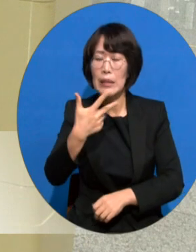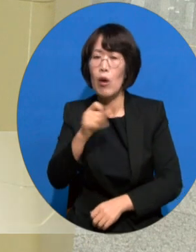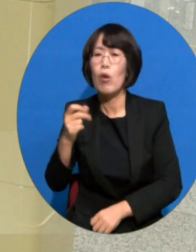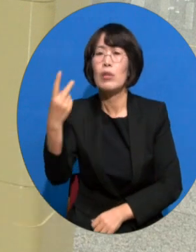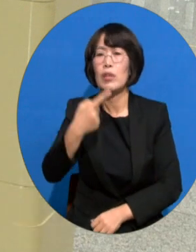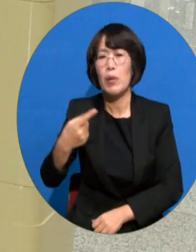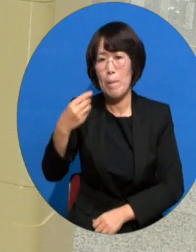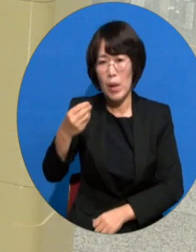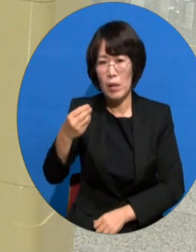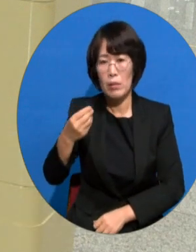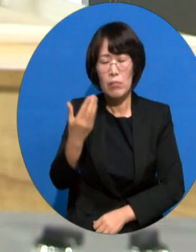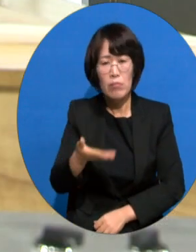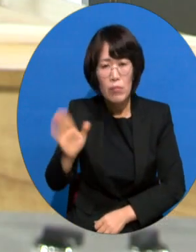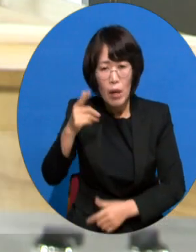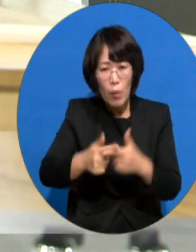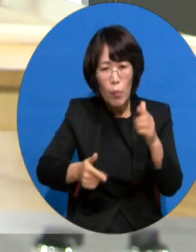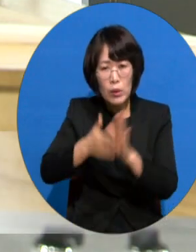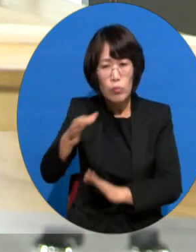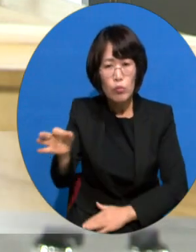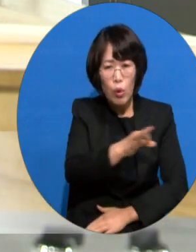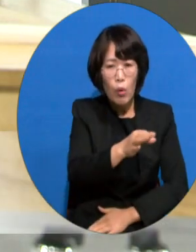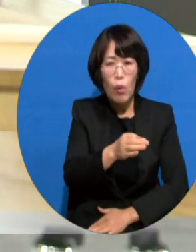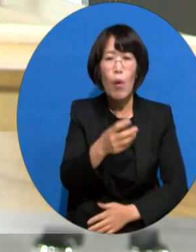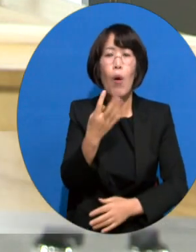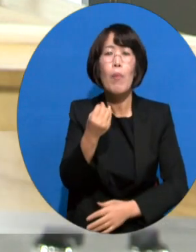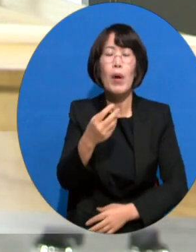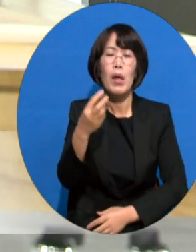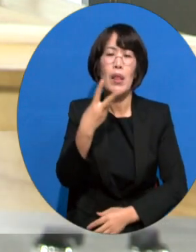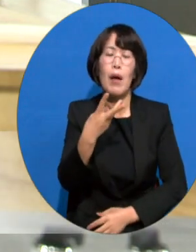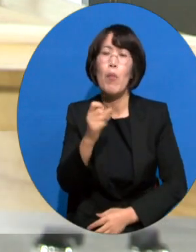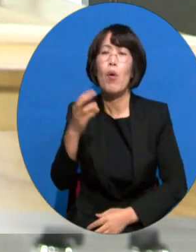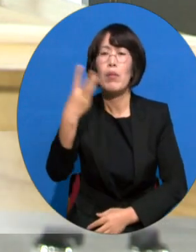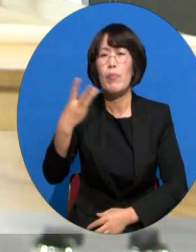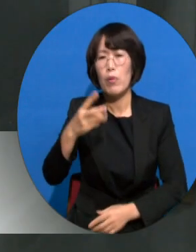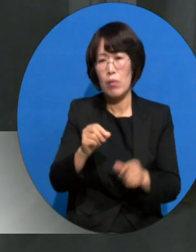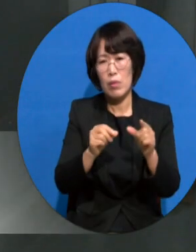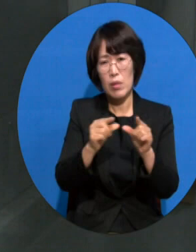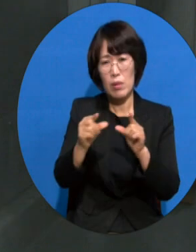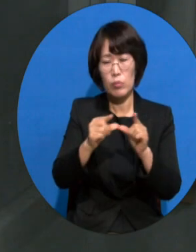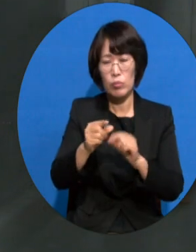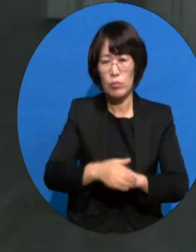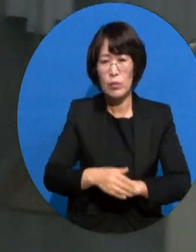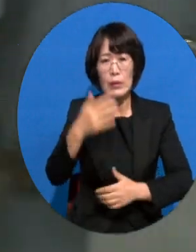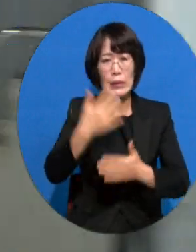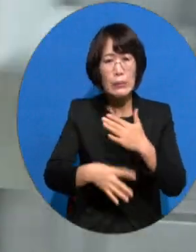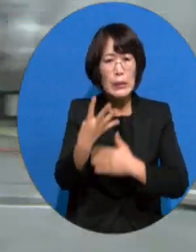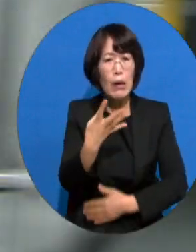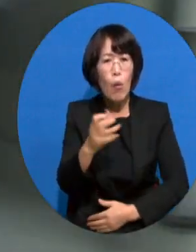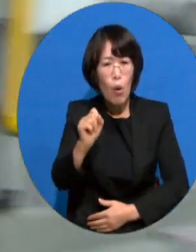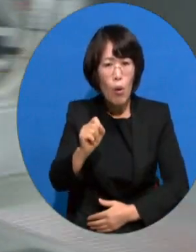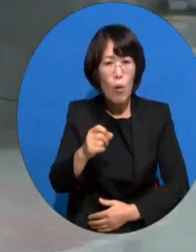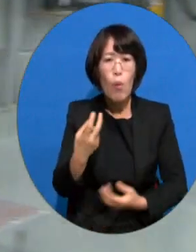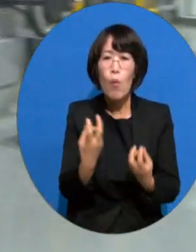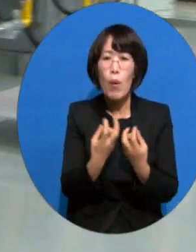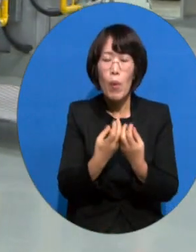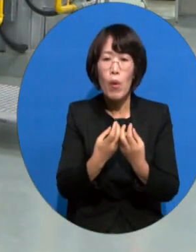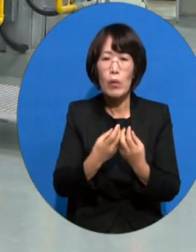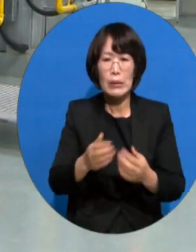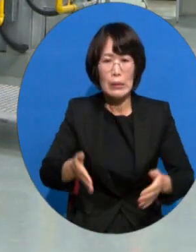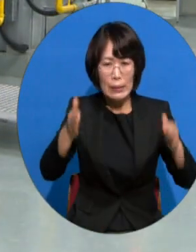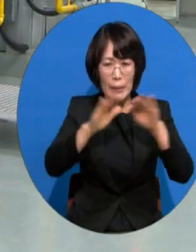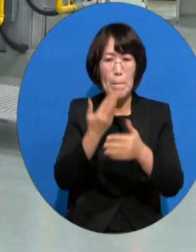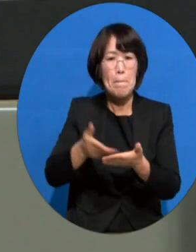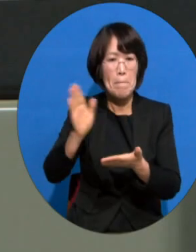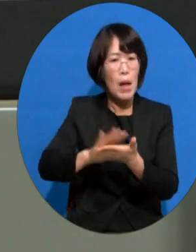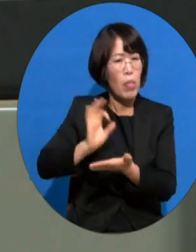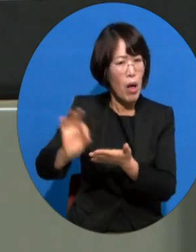원. 하지만 목포시에 납부된 건 3억 3천여만 원에 불과합니다. 나머지 4억여 원은 시설 보수에 썼다는